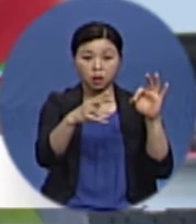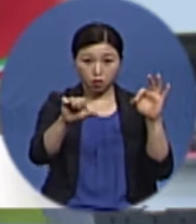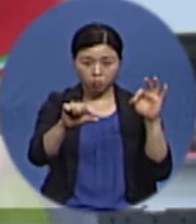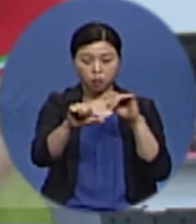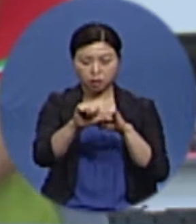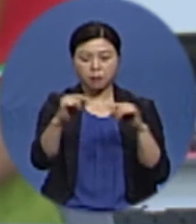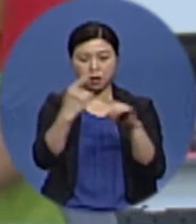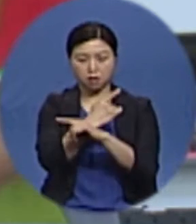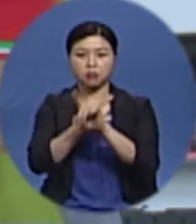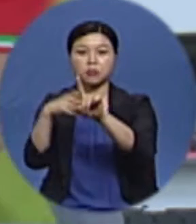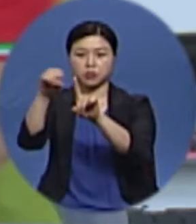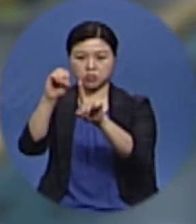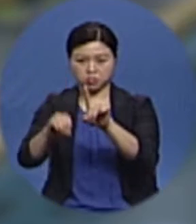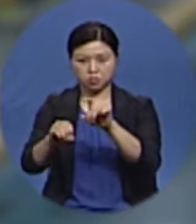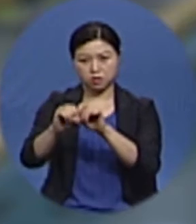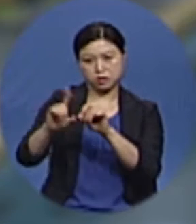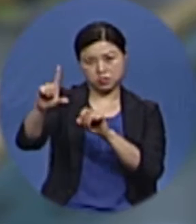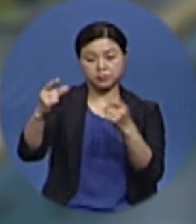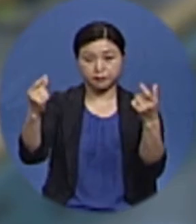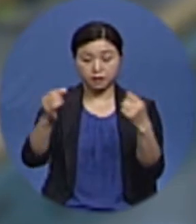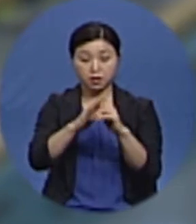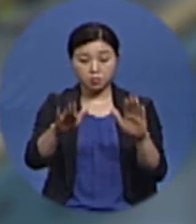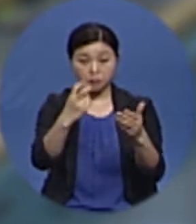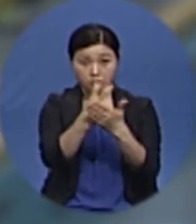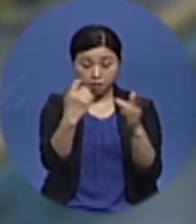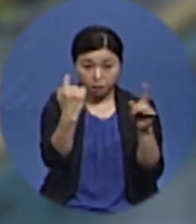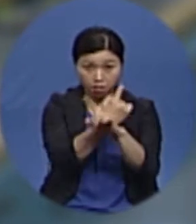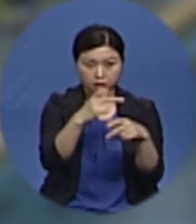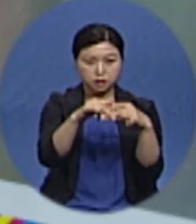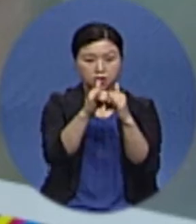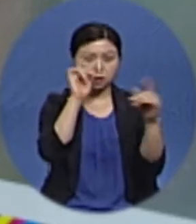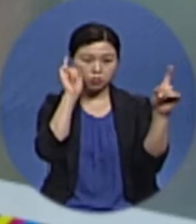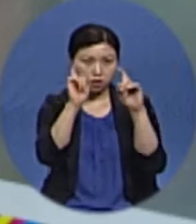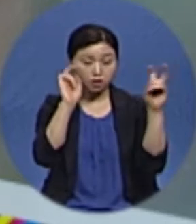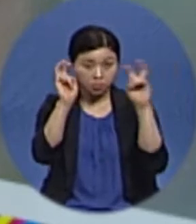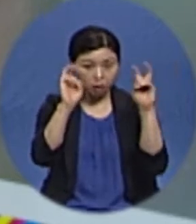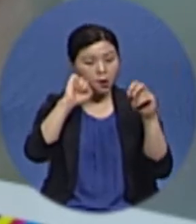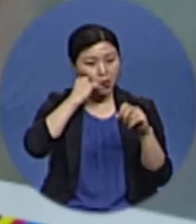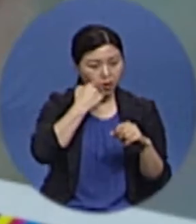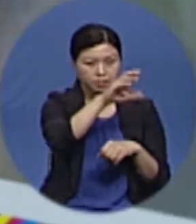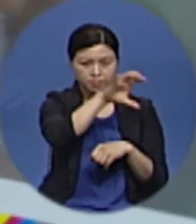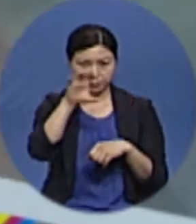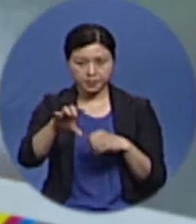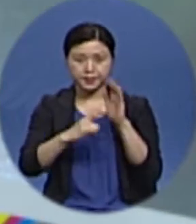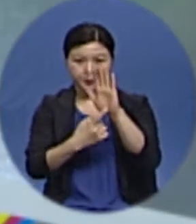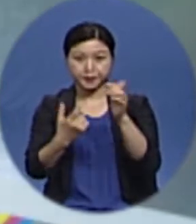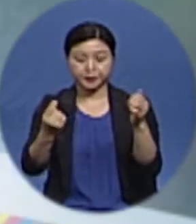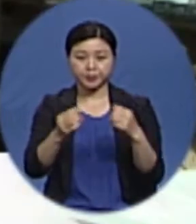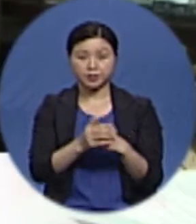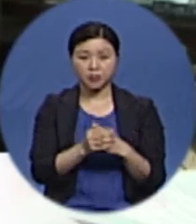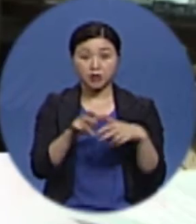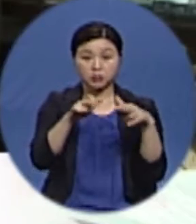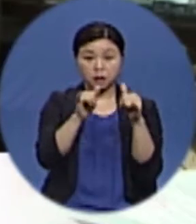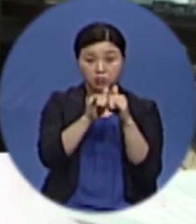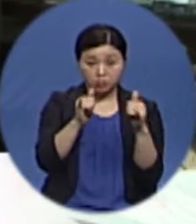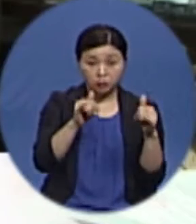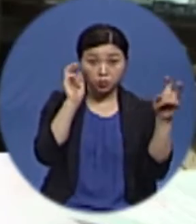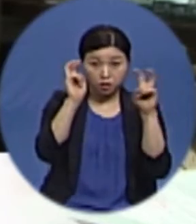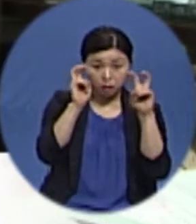확대했습니다. 이번 법 개정은 장애인 기업의 어려움을 반영한 것입니다. 장애인 기업들이 역시